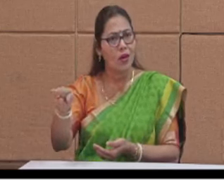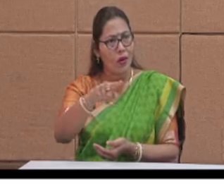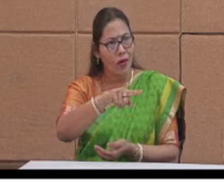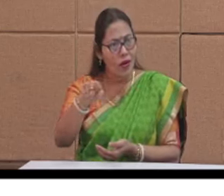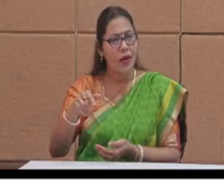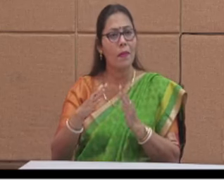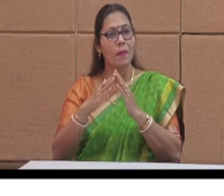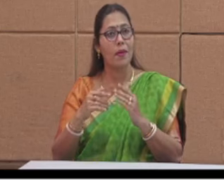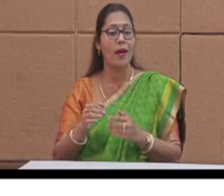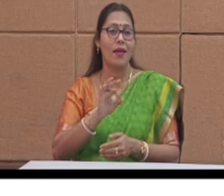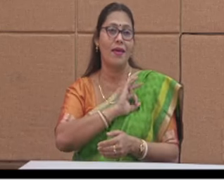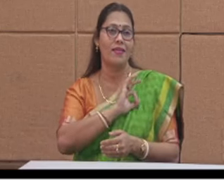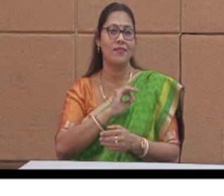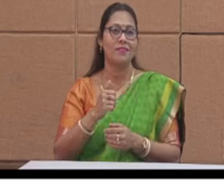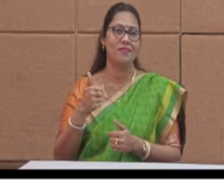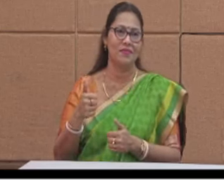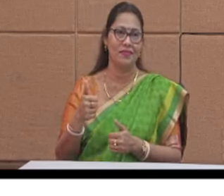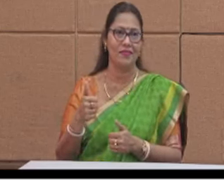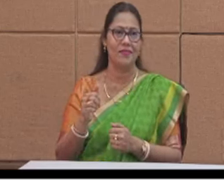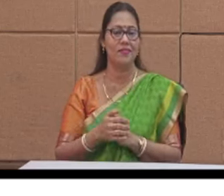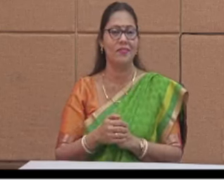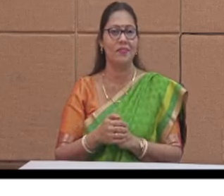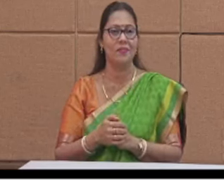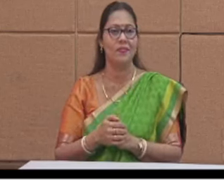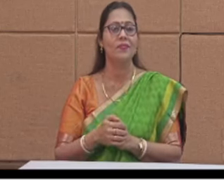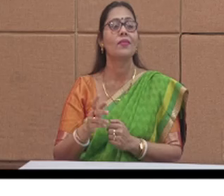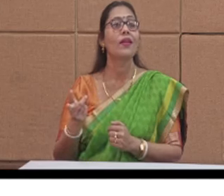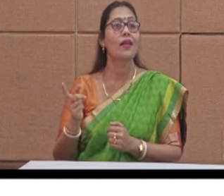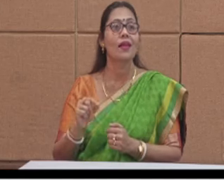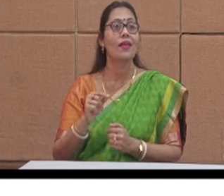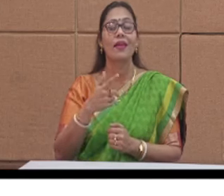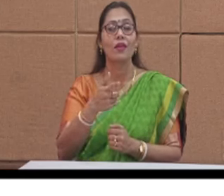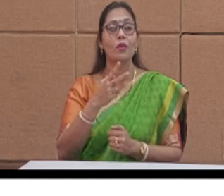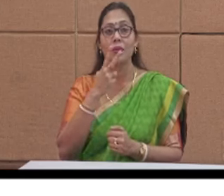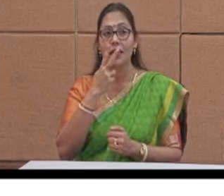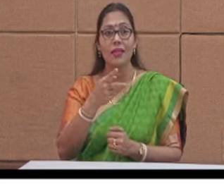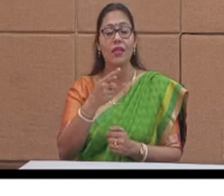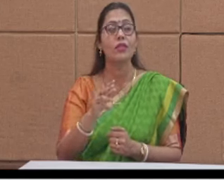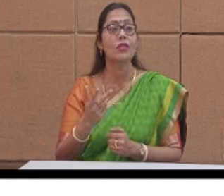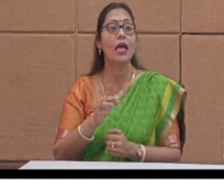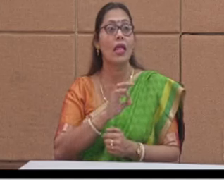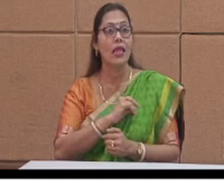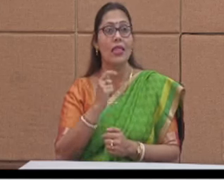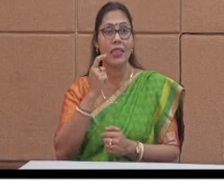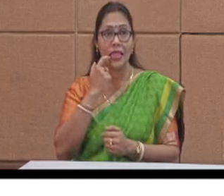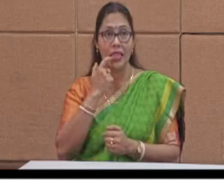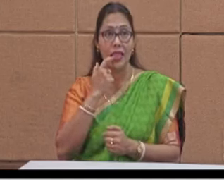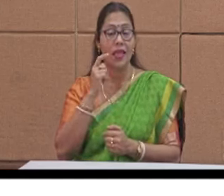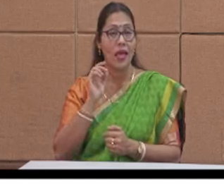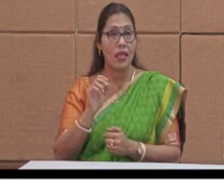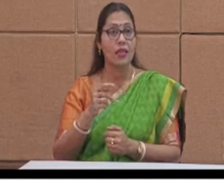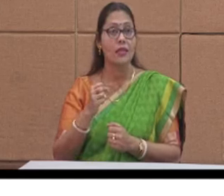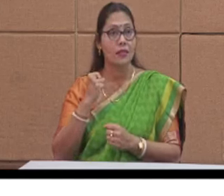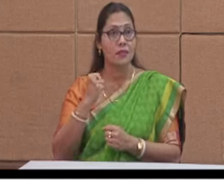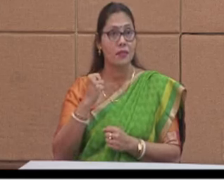হয় এটা খুব পছন্দ করো আর তুমি যদি তোমার দাঁতটাকে